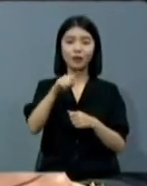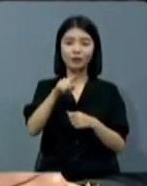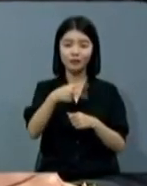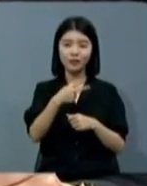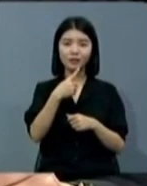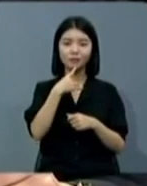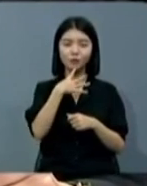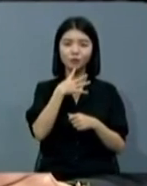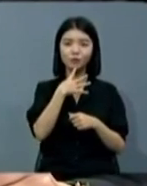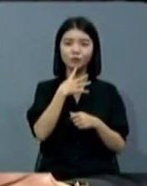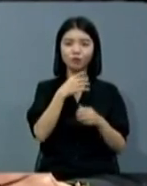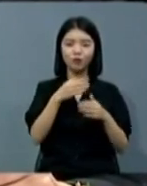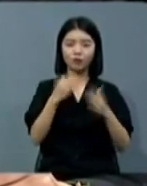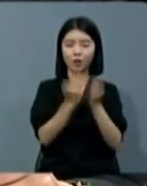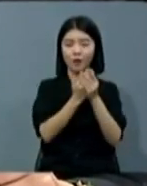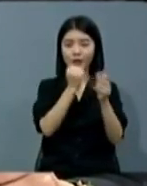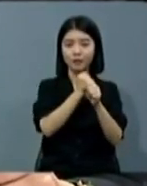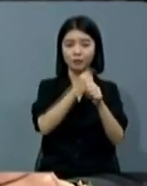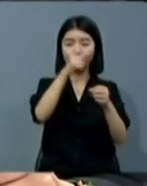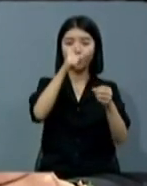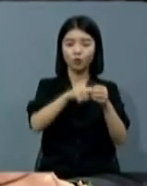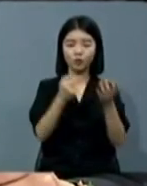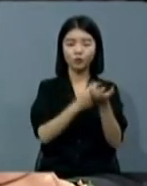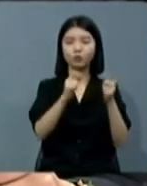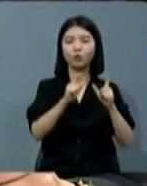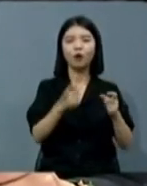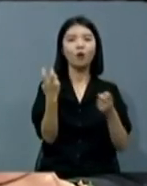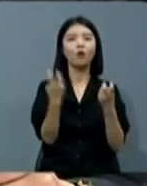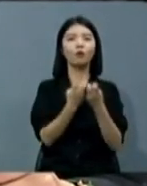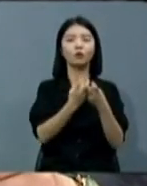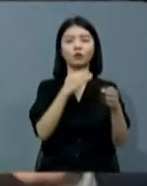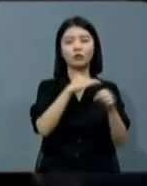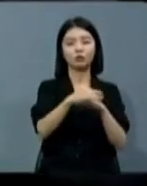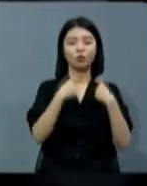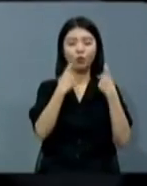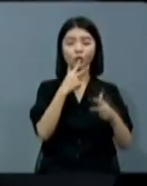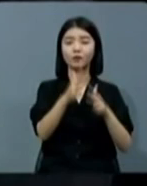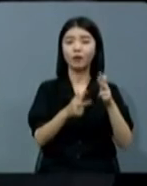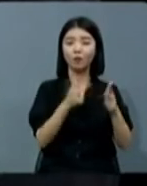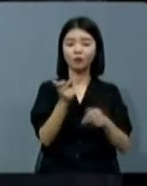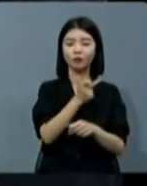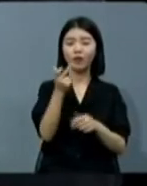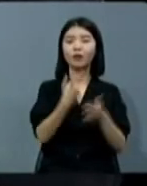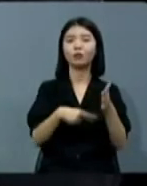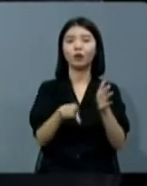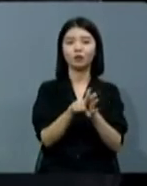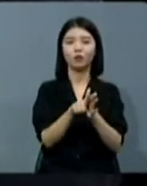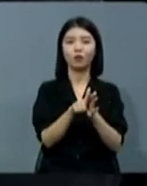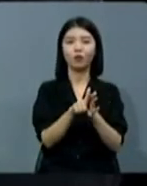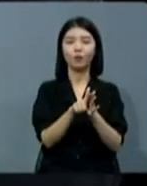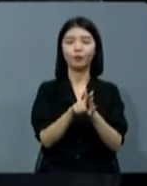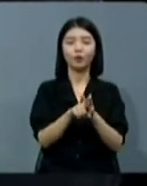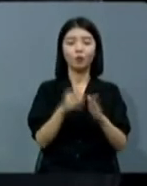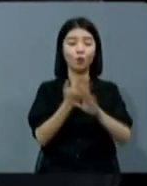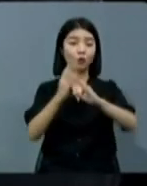라스베가스식으로 개발하자는 그 취지는 네. 제주가 어떤 식으로도 이 관광산업을 극대화하기 위해서 네.